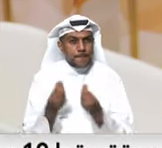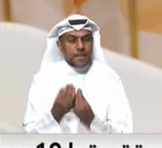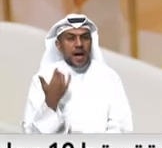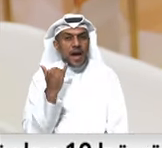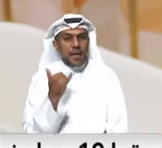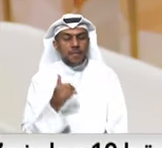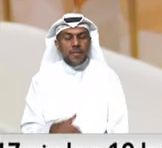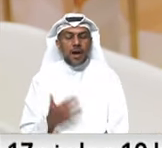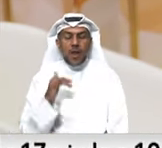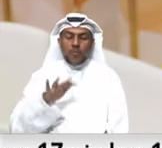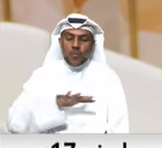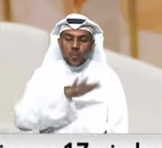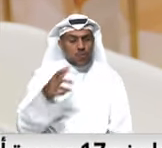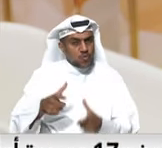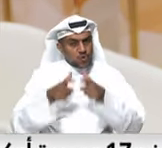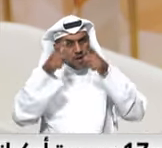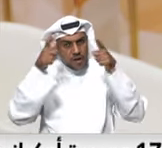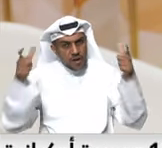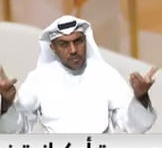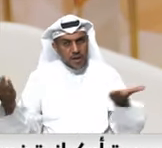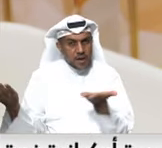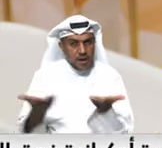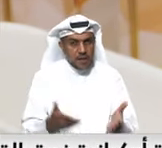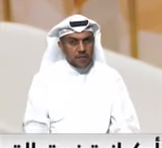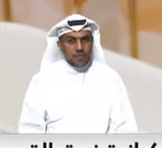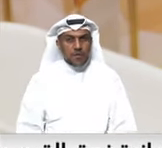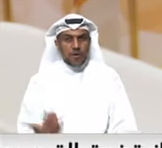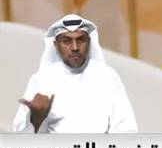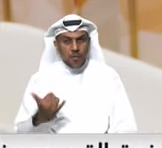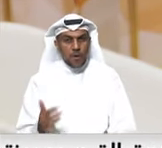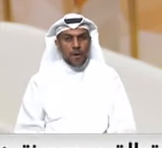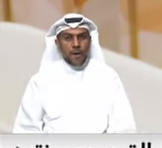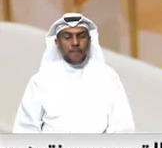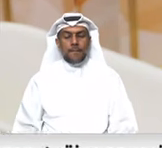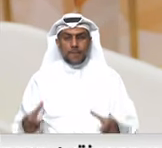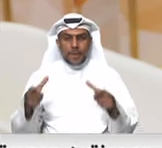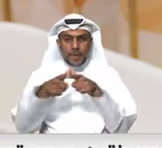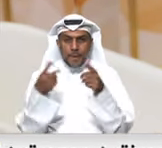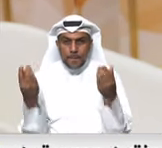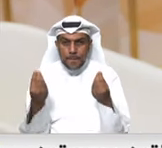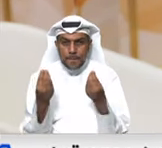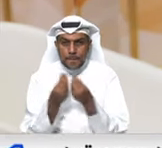بتقدير عربي واسع وتقرب عالمي كبير لنتائجها،